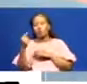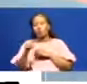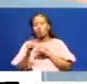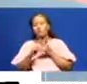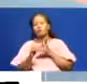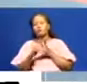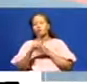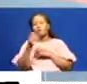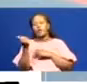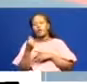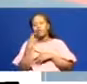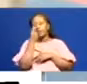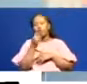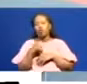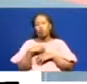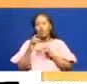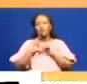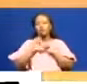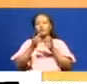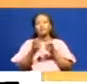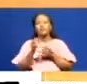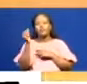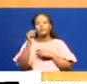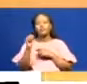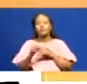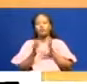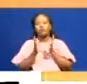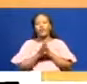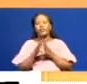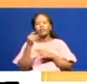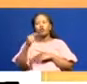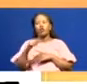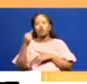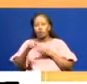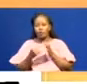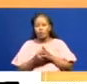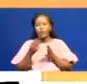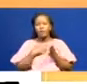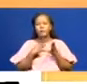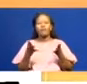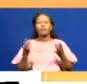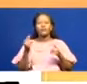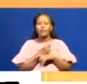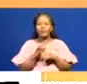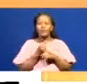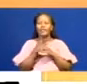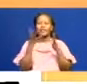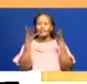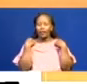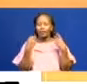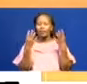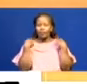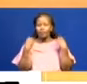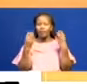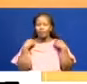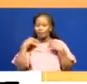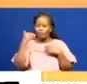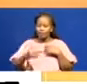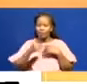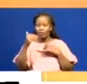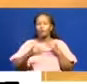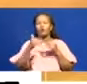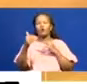Muranga wakituzwa fedha na shaba mtawalia. I've been training, consistent training every day. Yeah, you'll be good when you train every day, fight